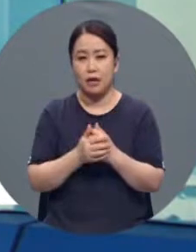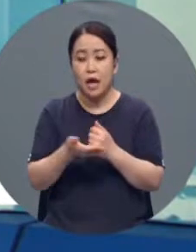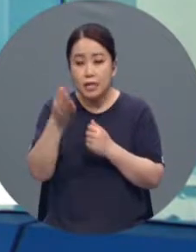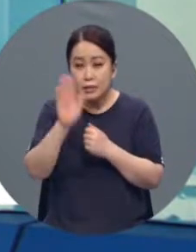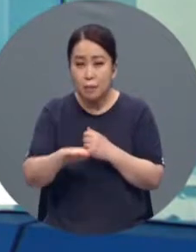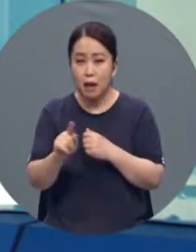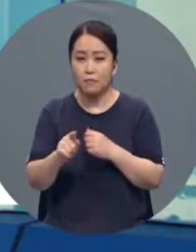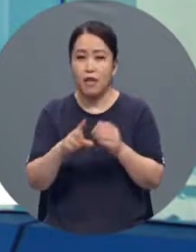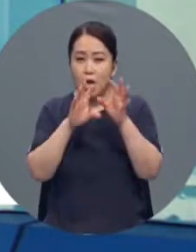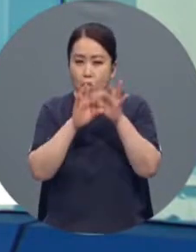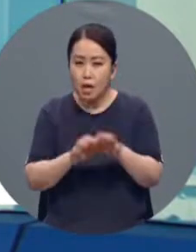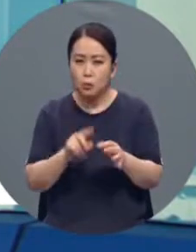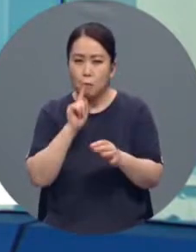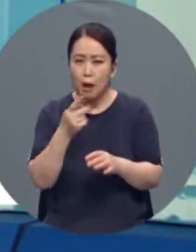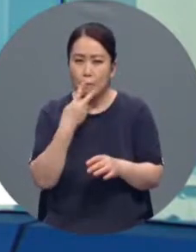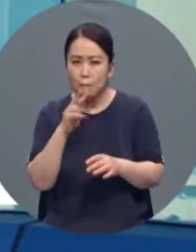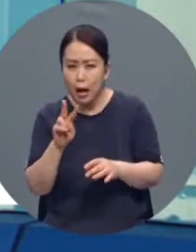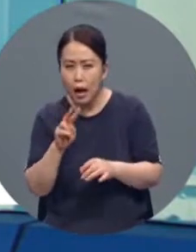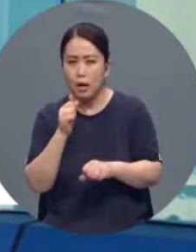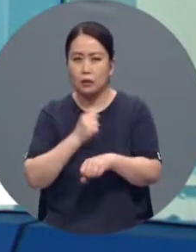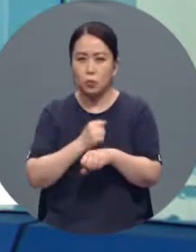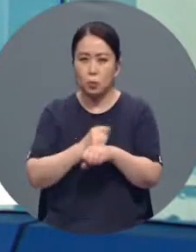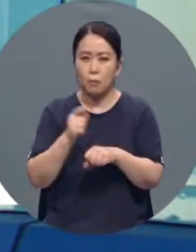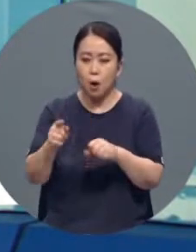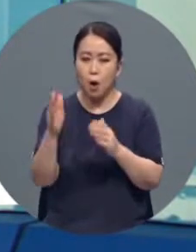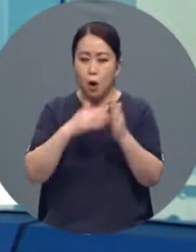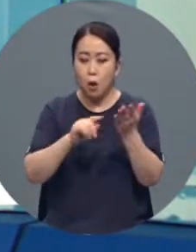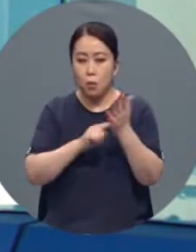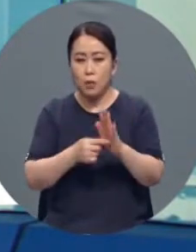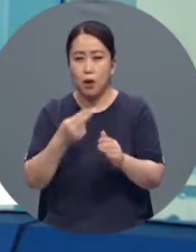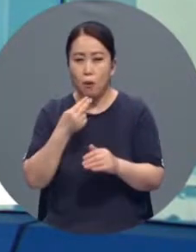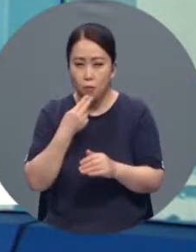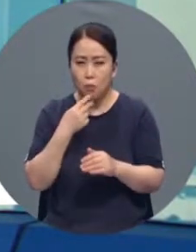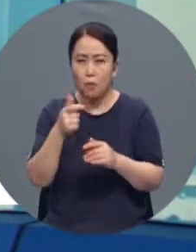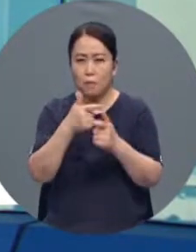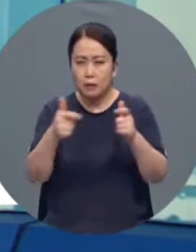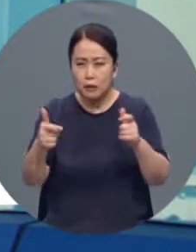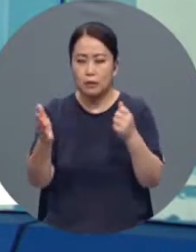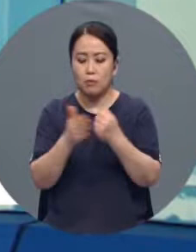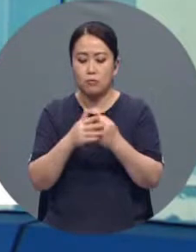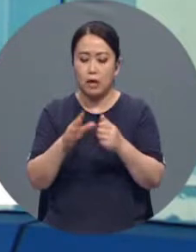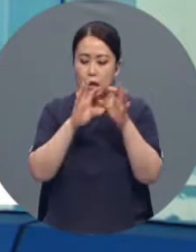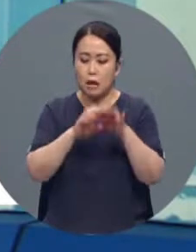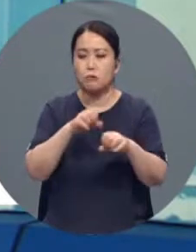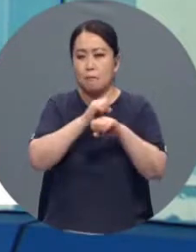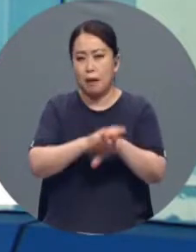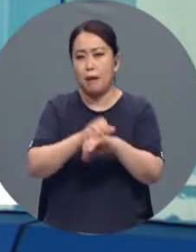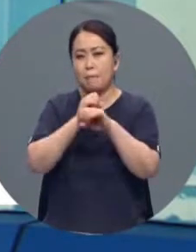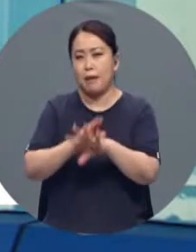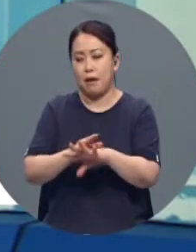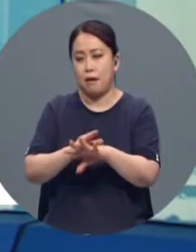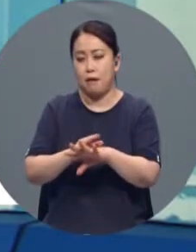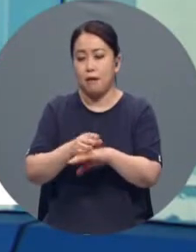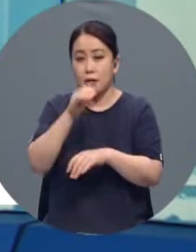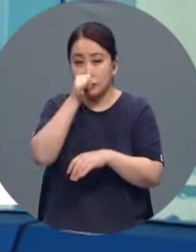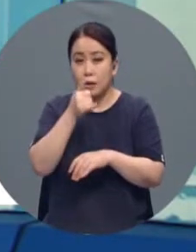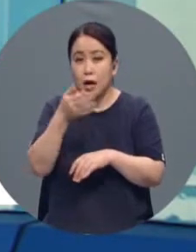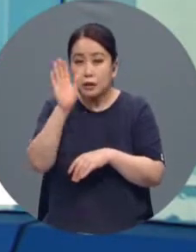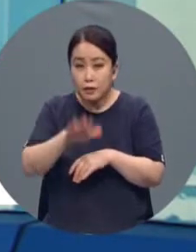무산됐습니다. 세계 최초로 핵폐기장을 만든 핀란드의 사례를 통해서 왜 우리는 실패할 수밖에